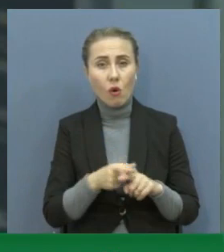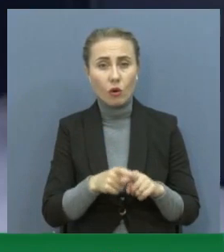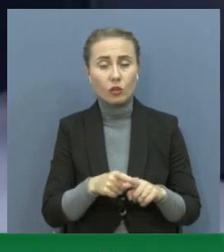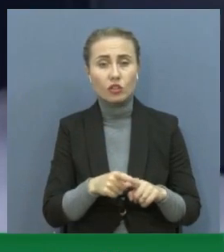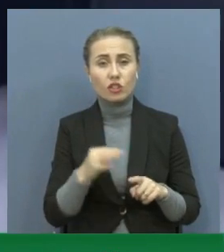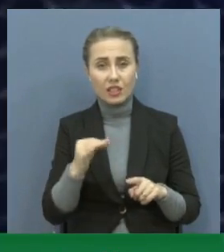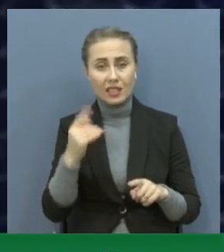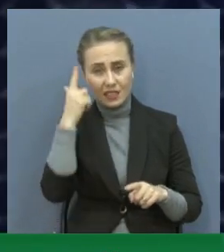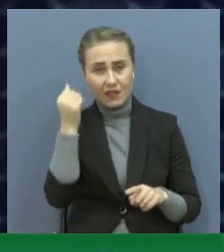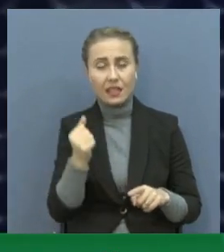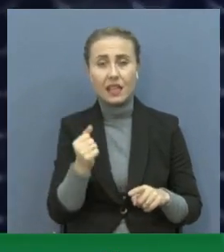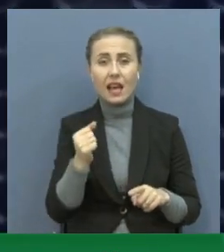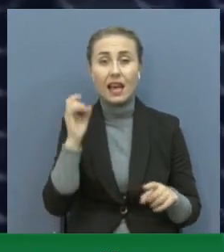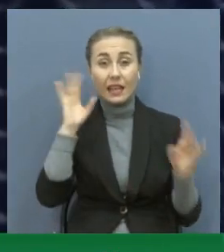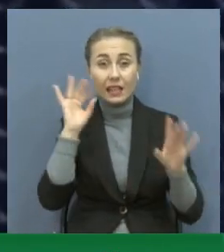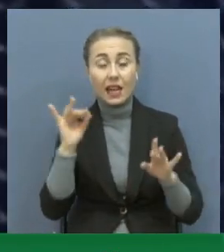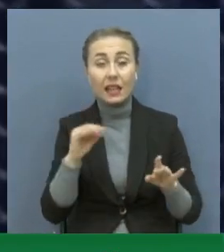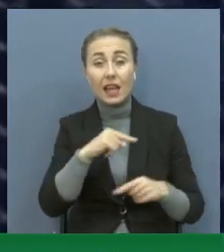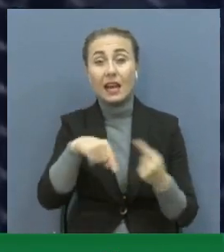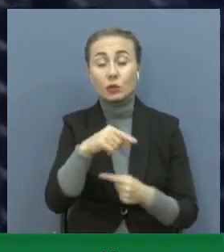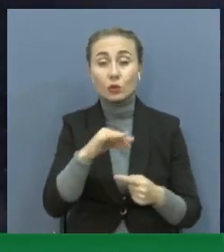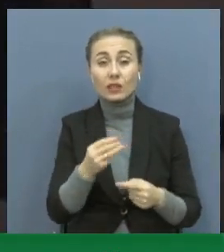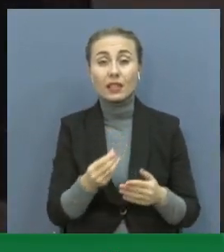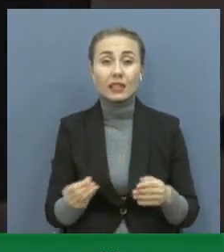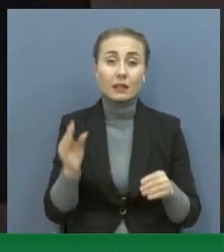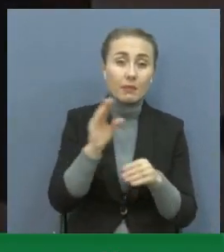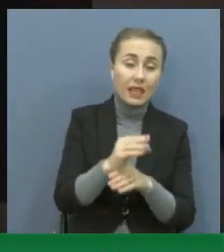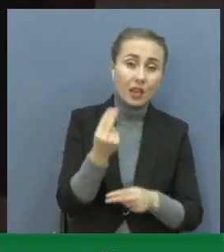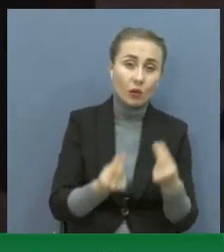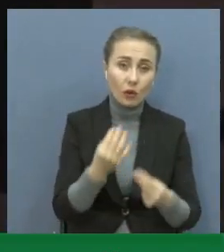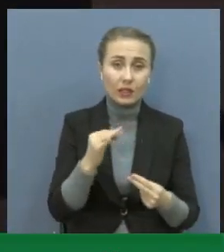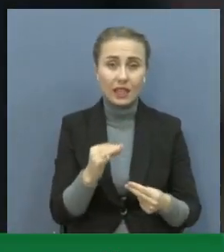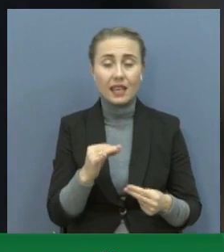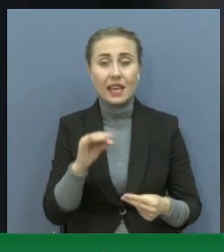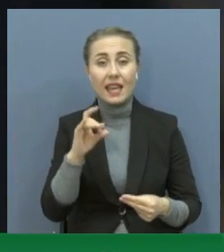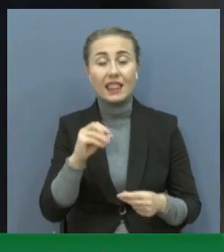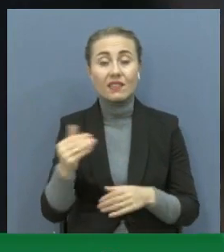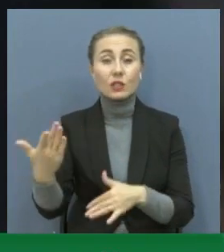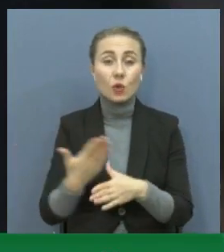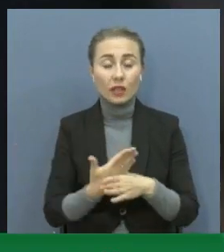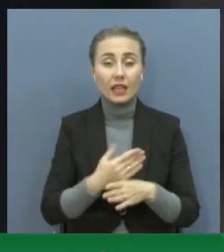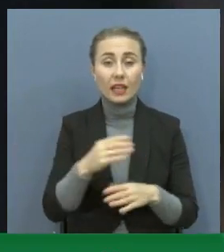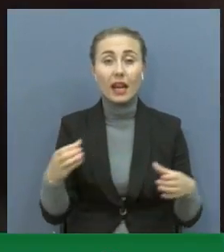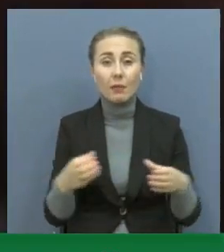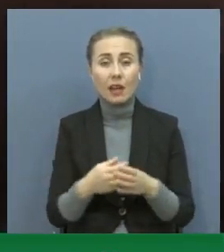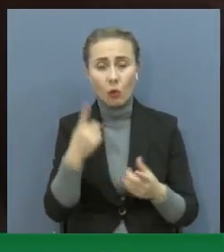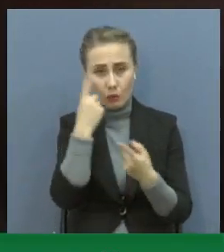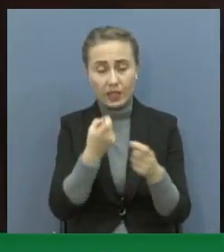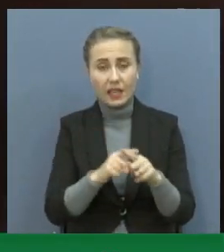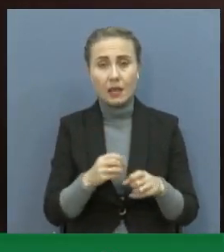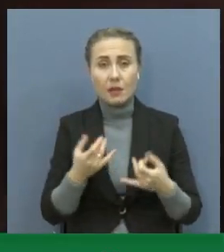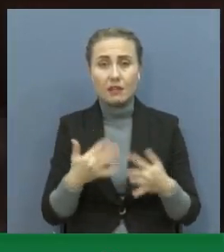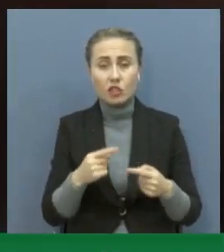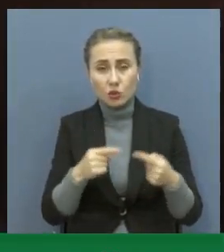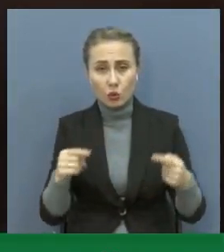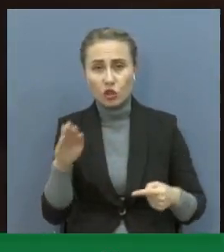рекламы, а так называемые раскрутки денег, вложения их в прибыльный бизнес и инвестиционные компании. Для убедительности и привлечения